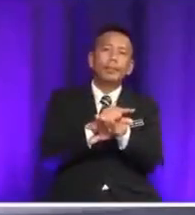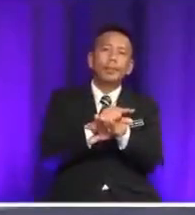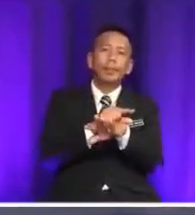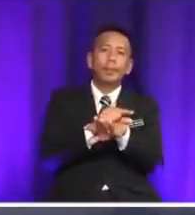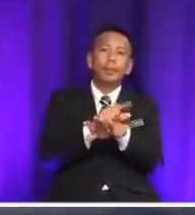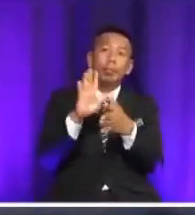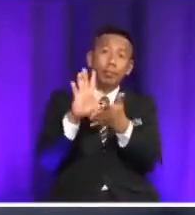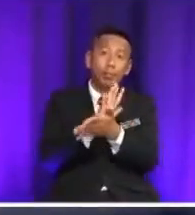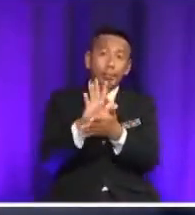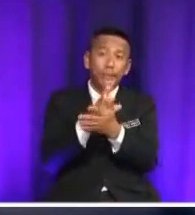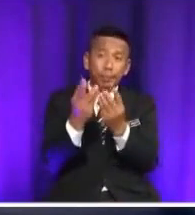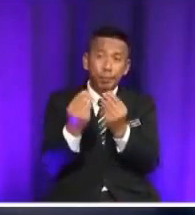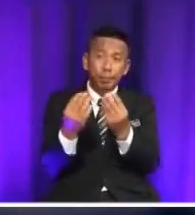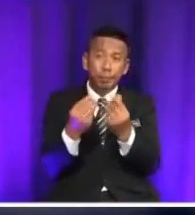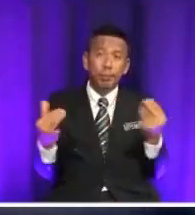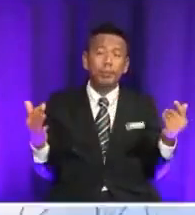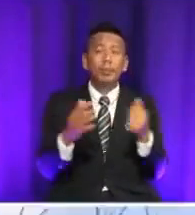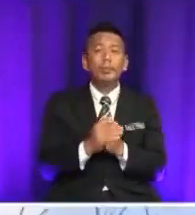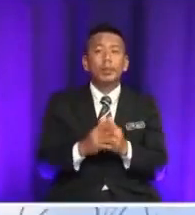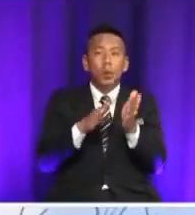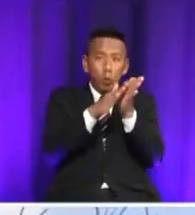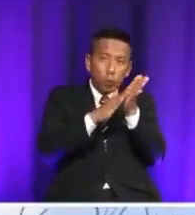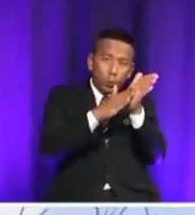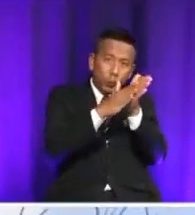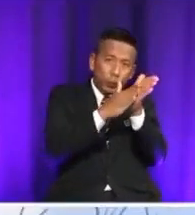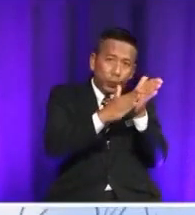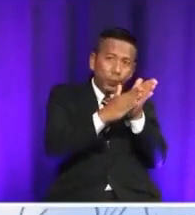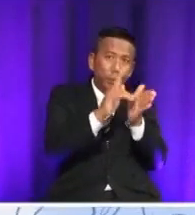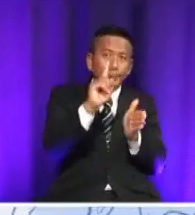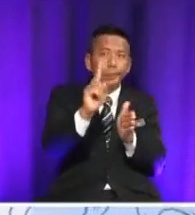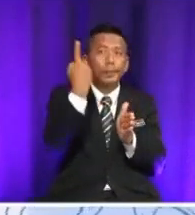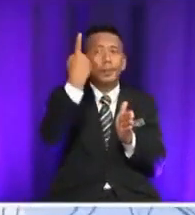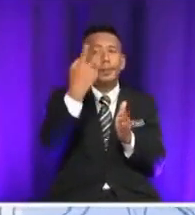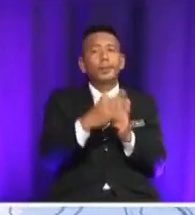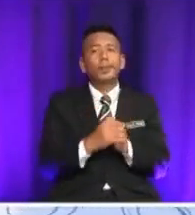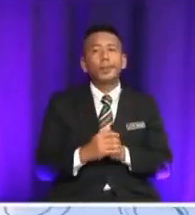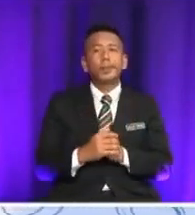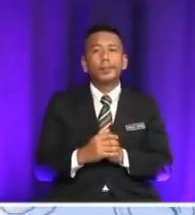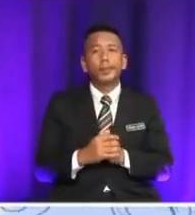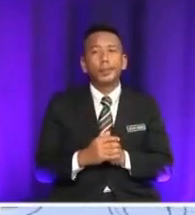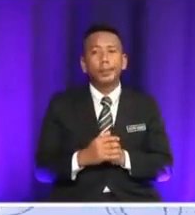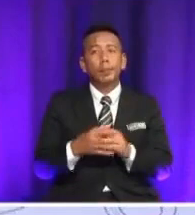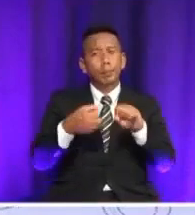kita pasti ya Ee kita tarik di sini kemudian nah